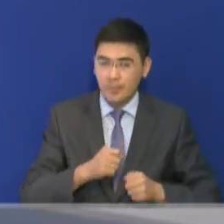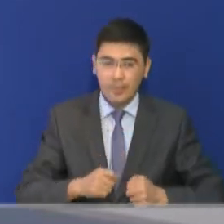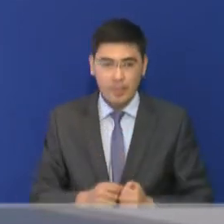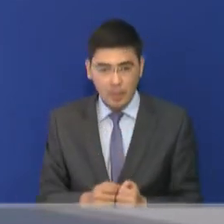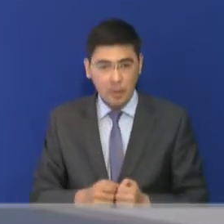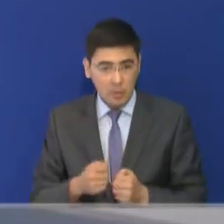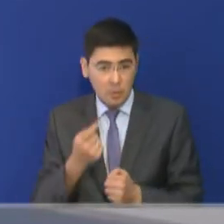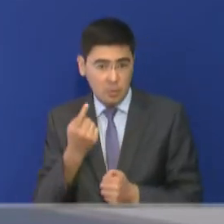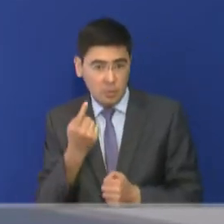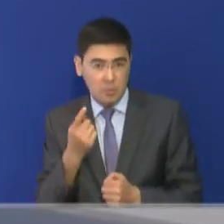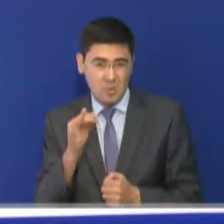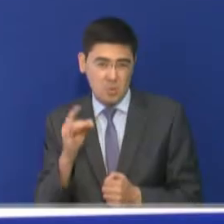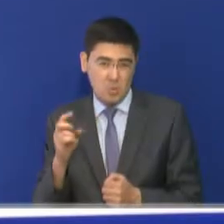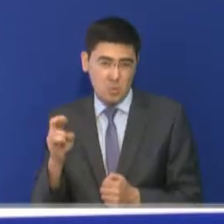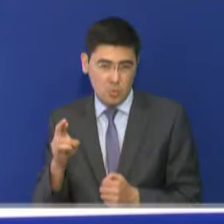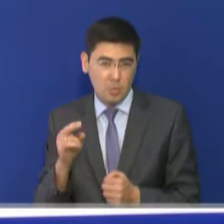1 маусымға дейін жалғасады.